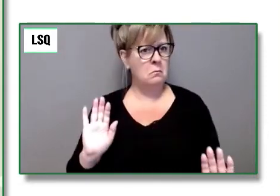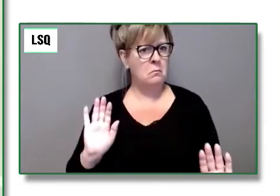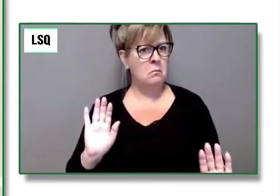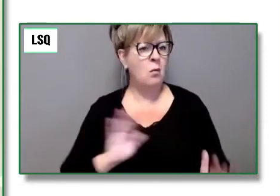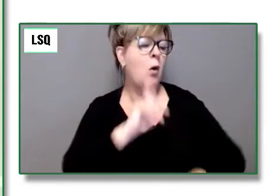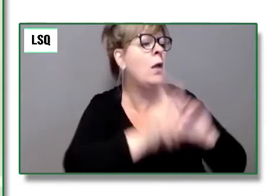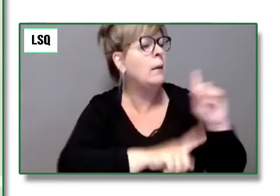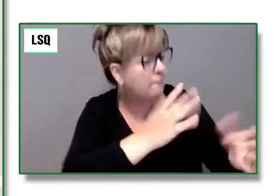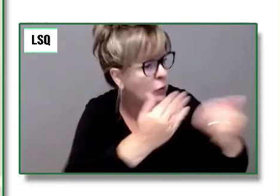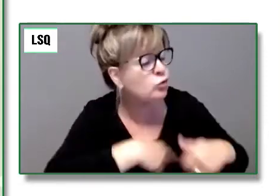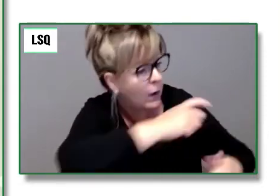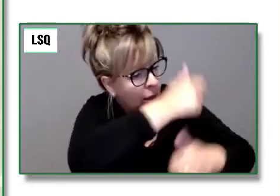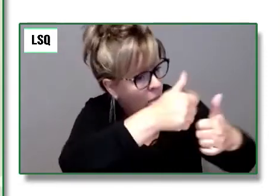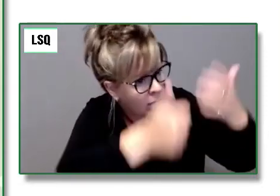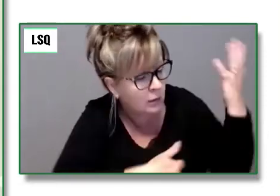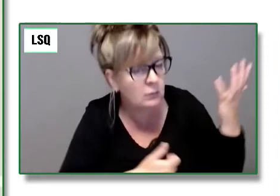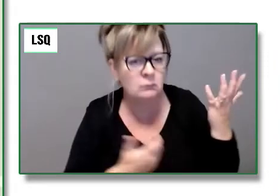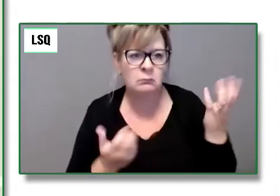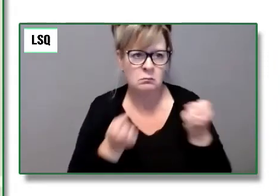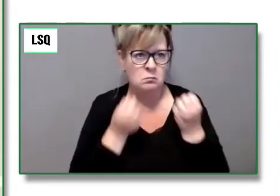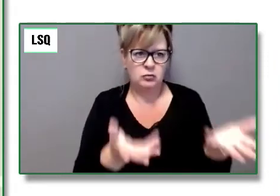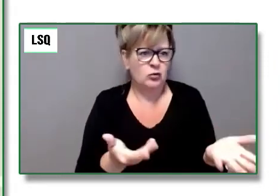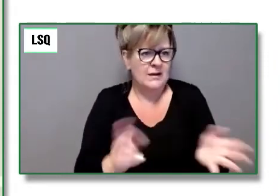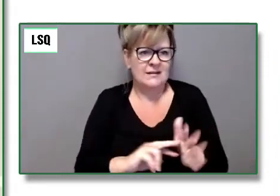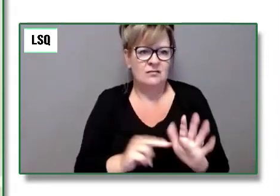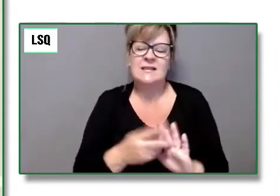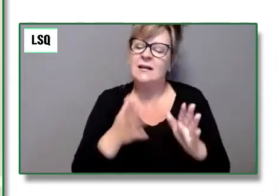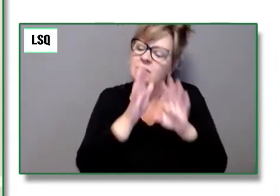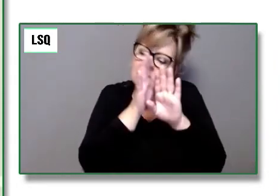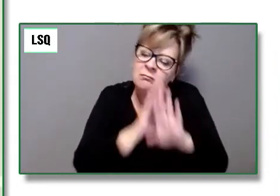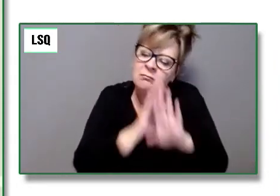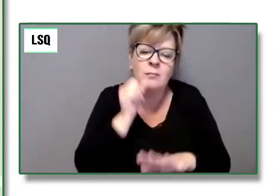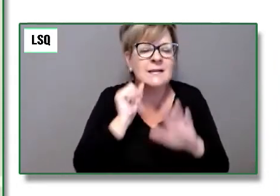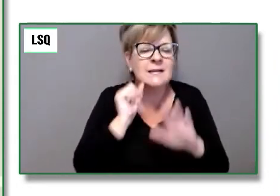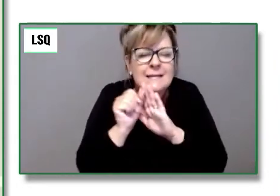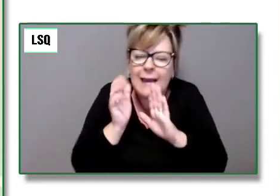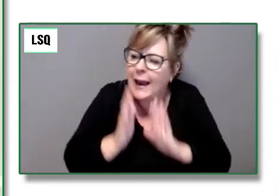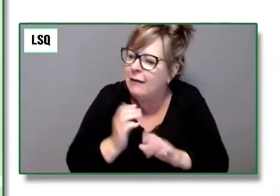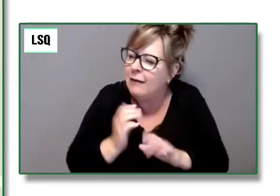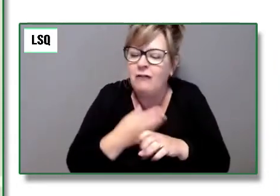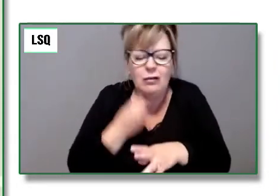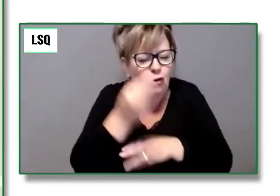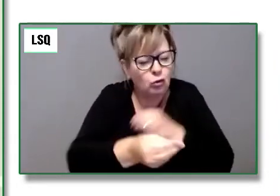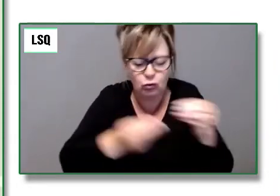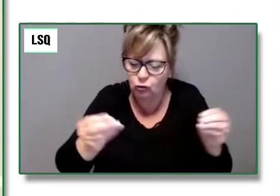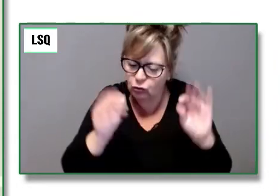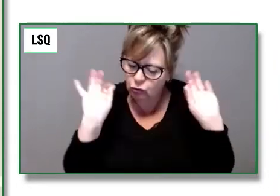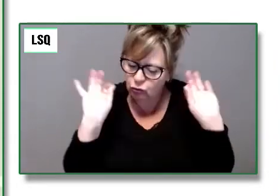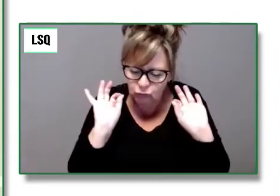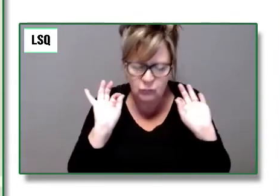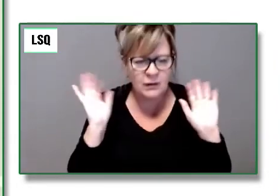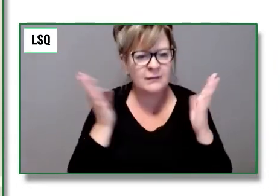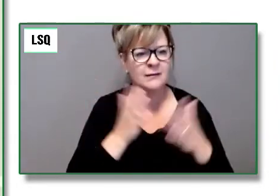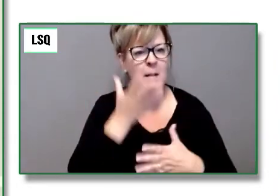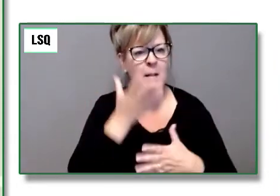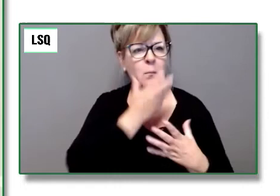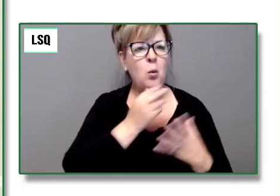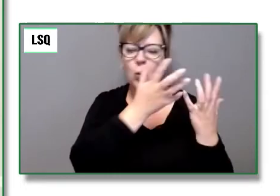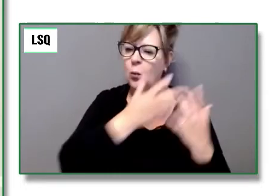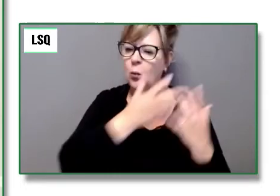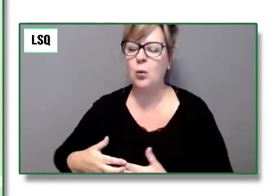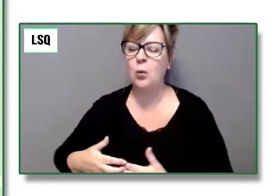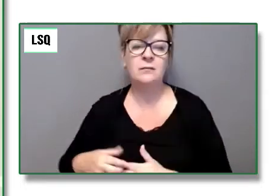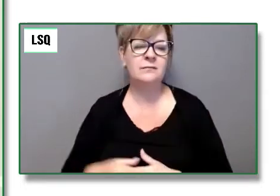Et il ne s'agit pas non plus d'être très bruyant,